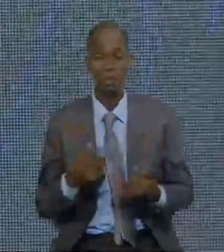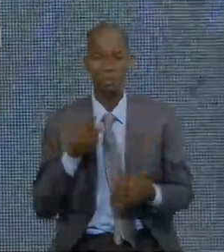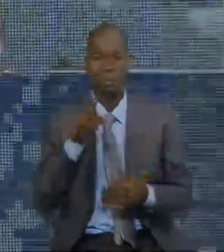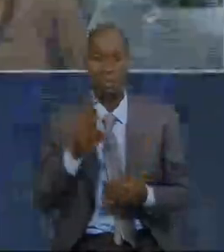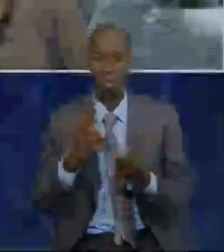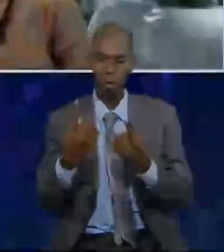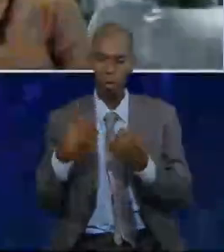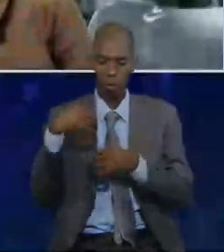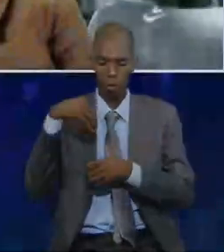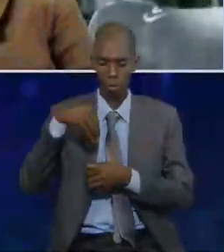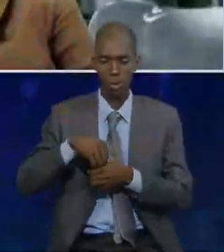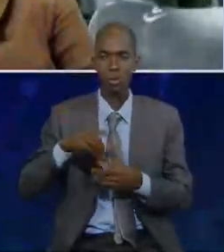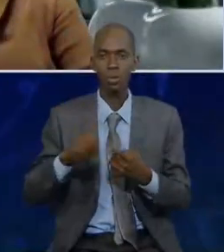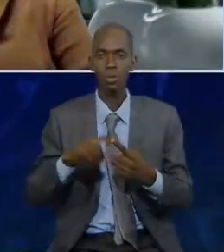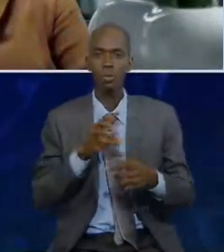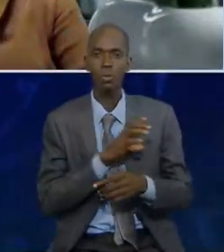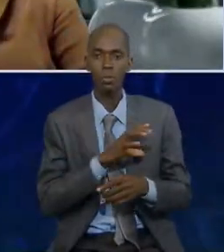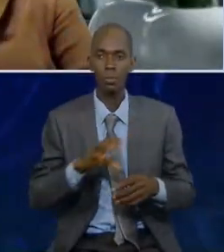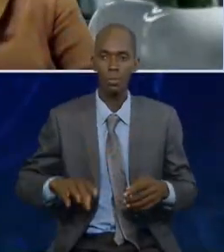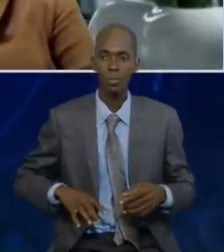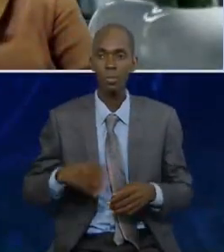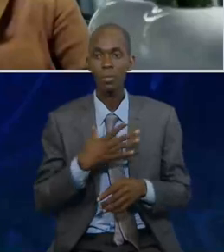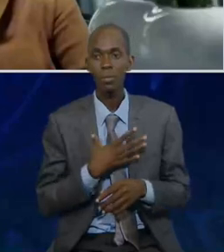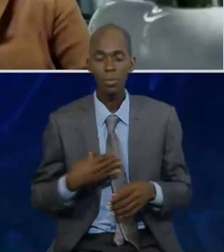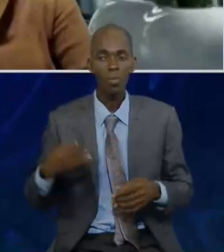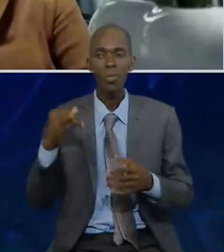maintenant tu viens en Christ